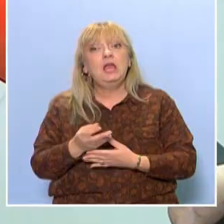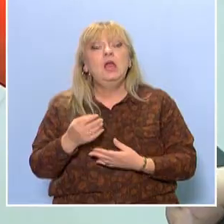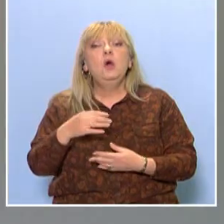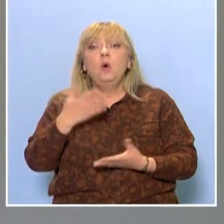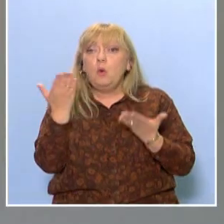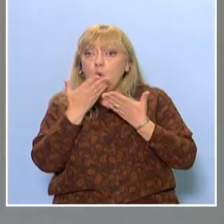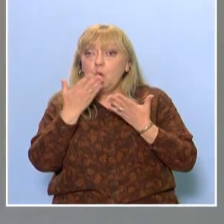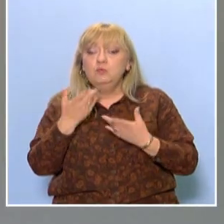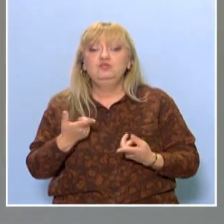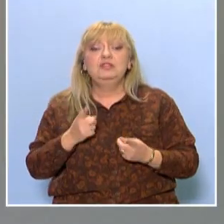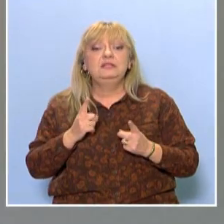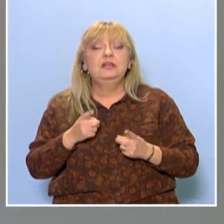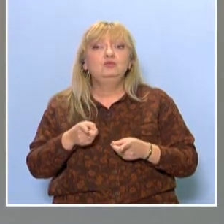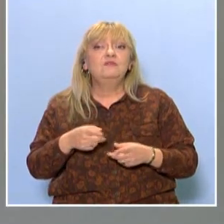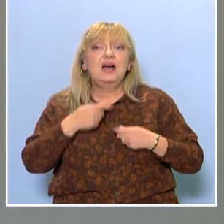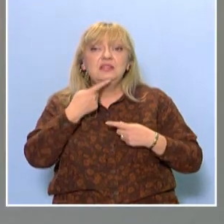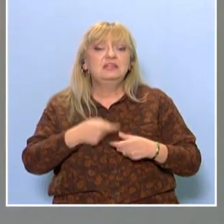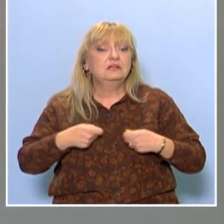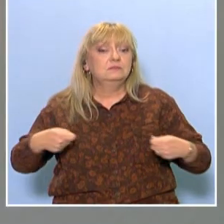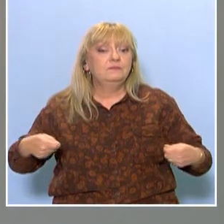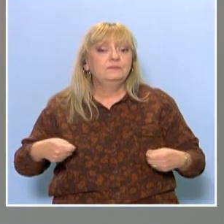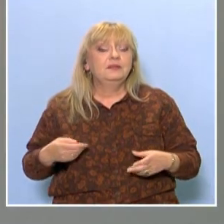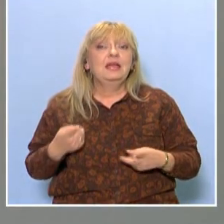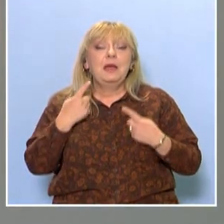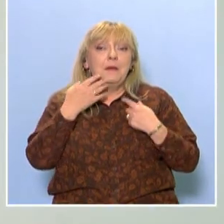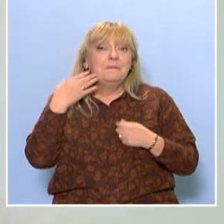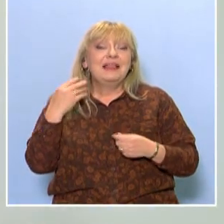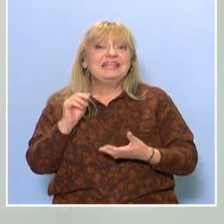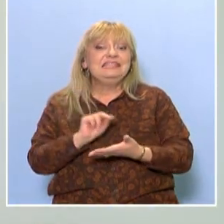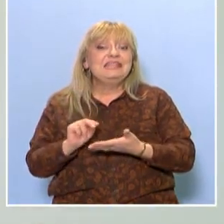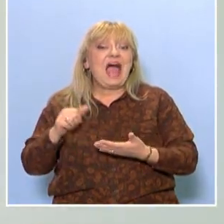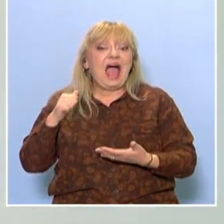отнема и години. Посещението приключи с обмен на впечатления, а младите автори си